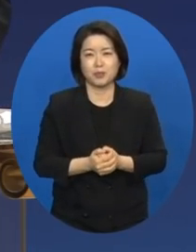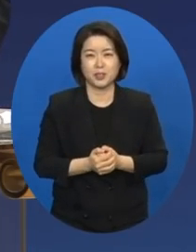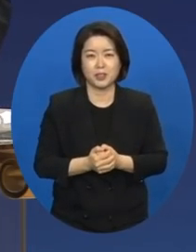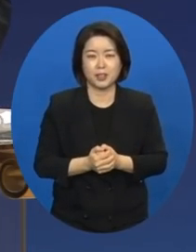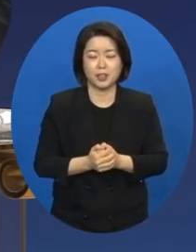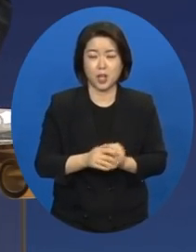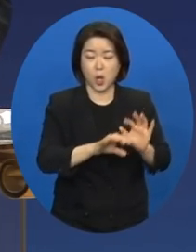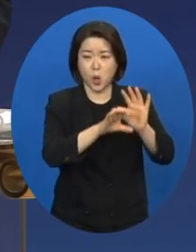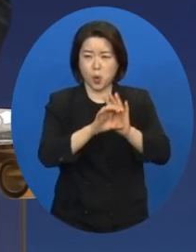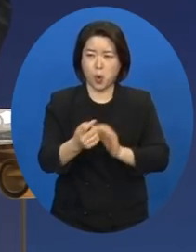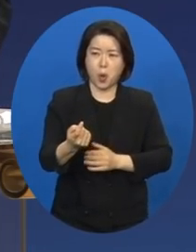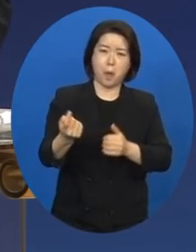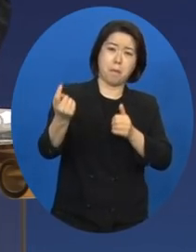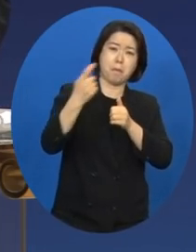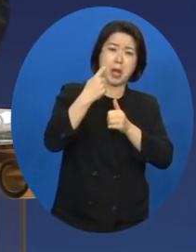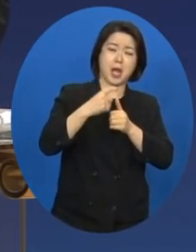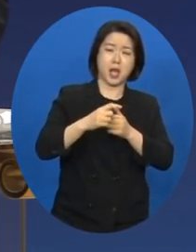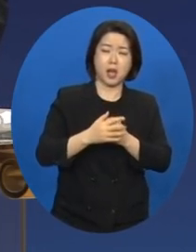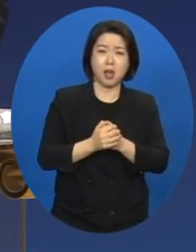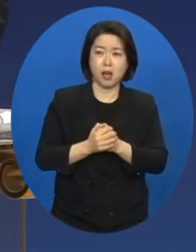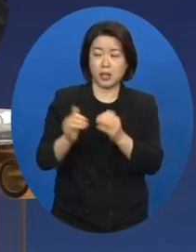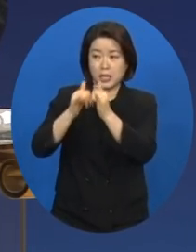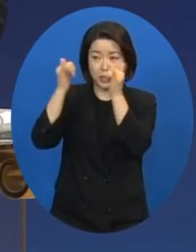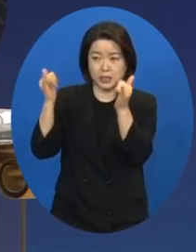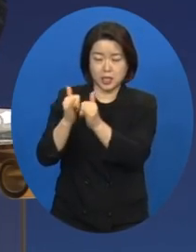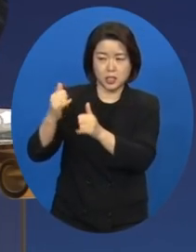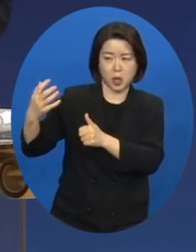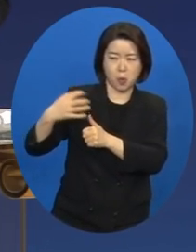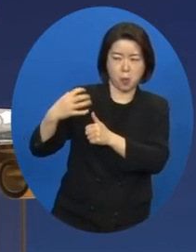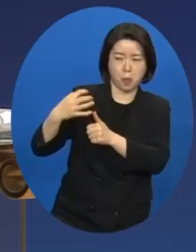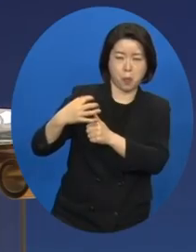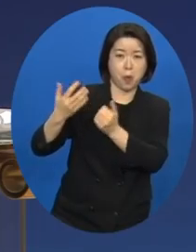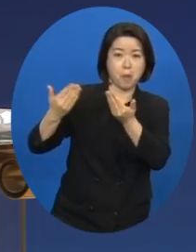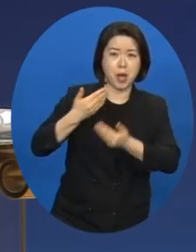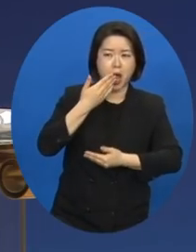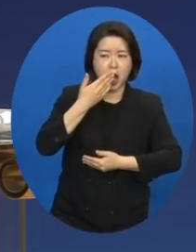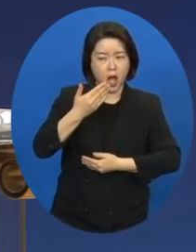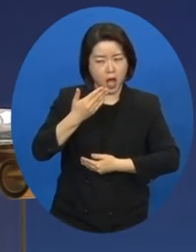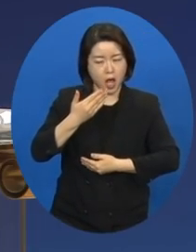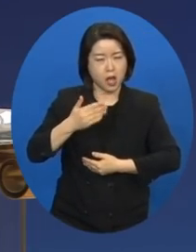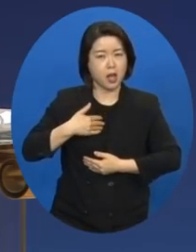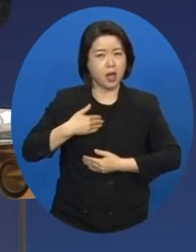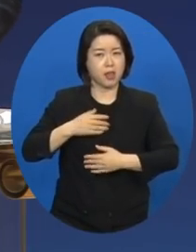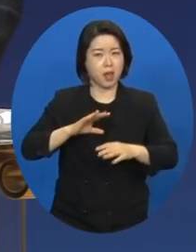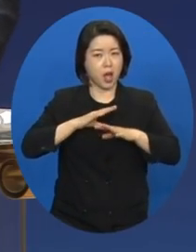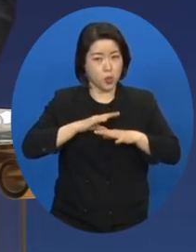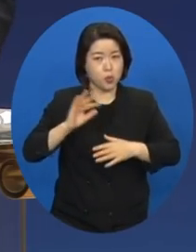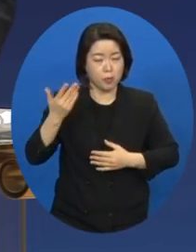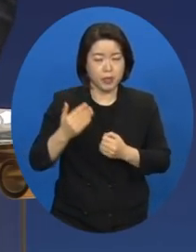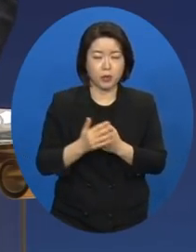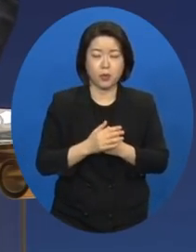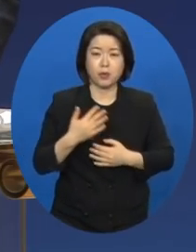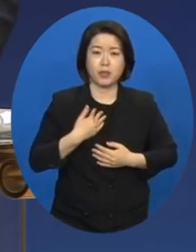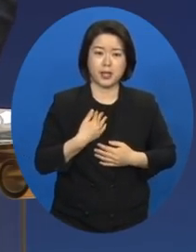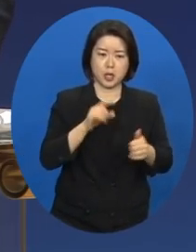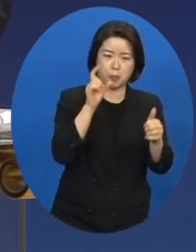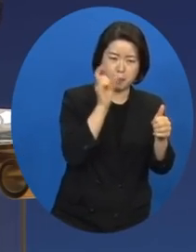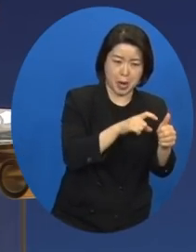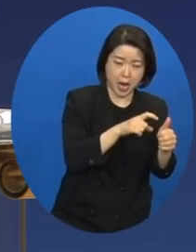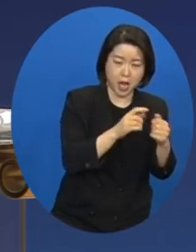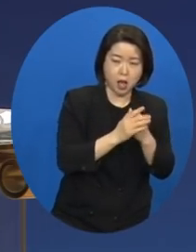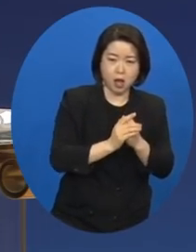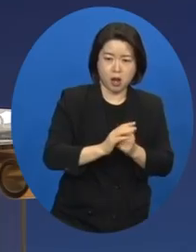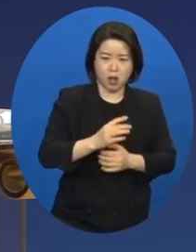코로나에 걸려서 사회적으로 지탄받을 수 있다는 두려움, 확진자가 되어서 중증으로